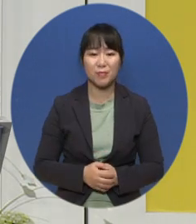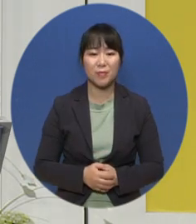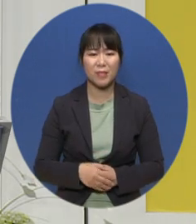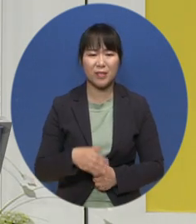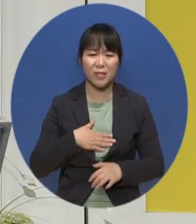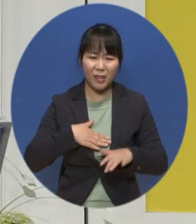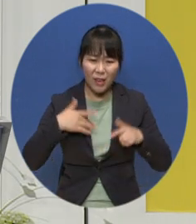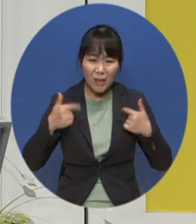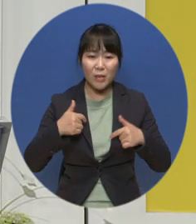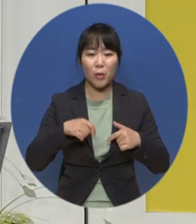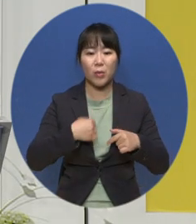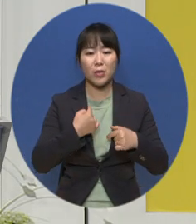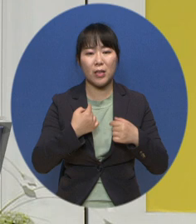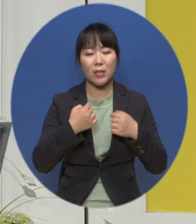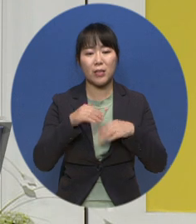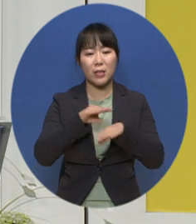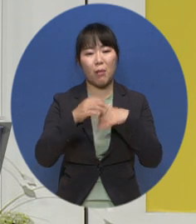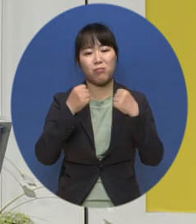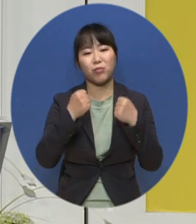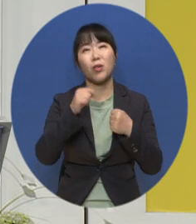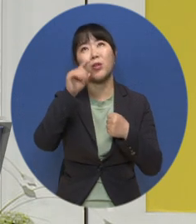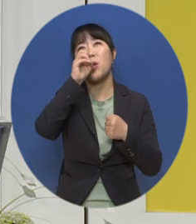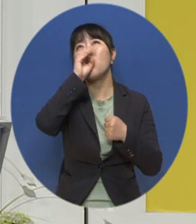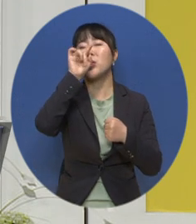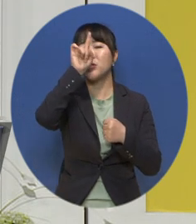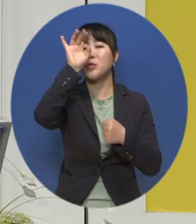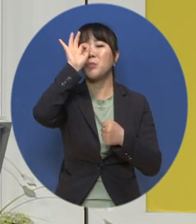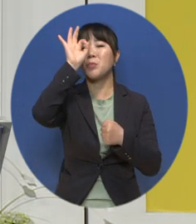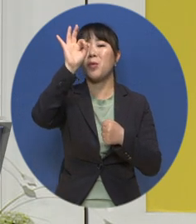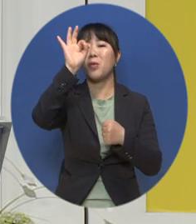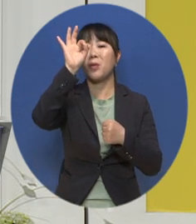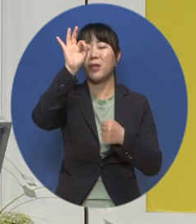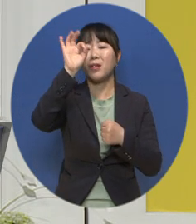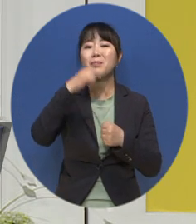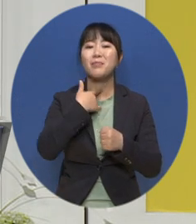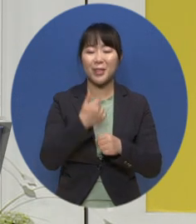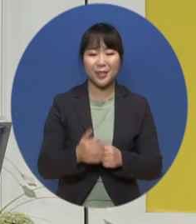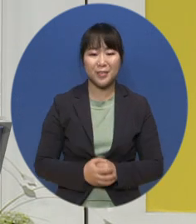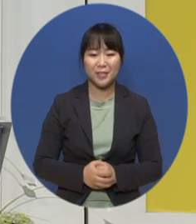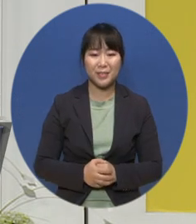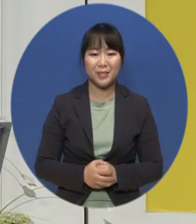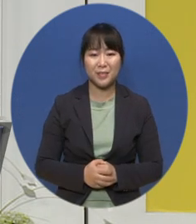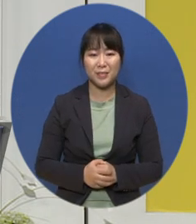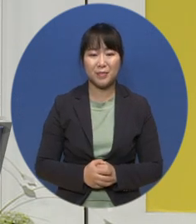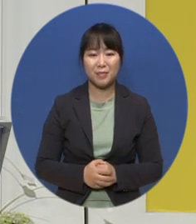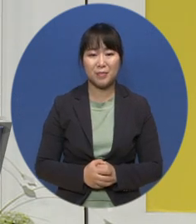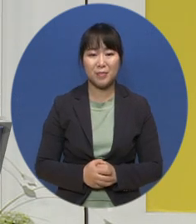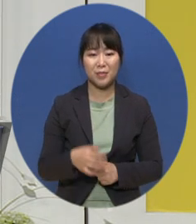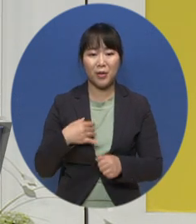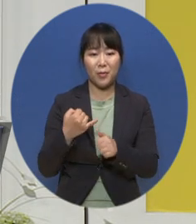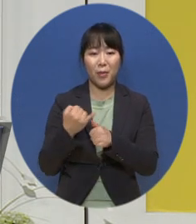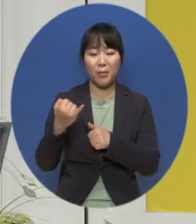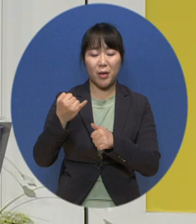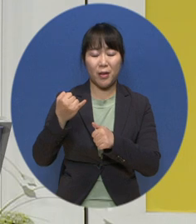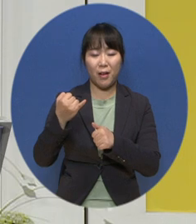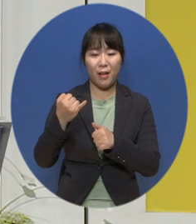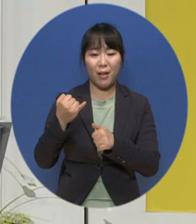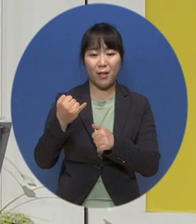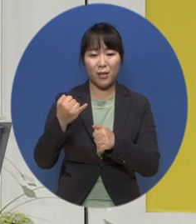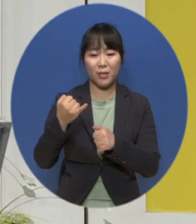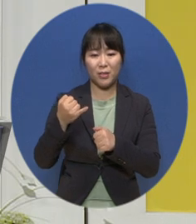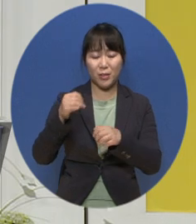내가 맨날 혼자 이제 차에 안 났다고 먹고 그 구멍을 뚫고 1차 다 뭐하냐고 그들 밑에서 않았다 뭐 이렇게 집사람이 두근거리는 차를 한대